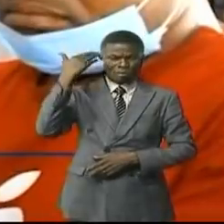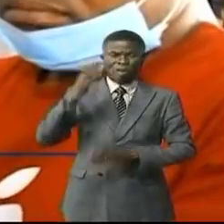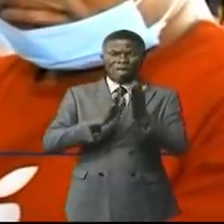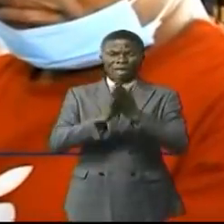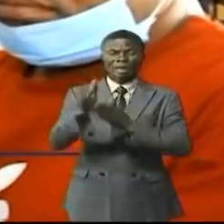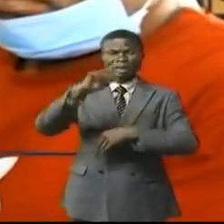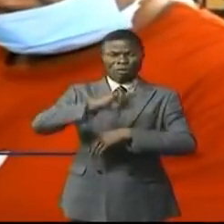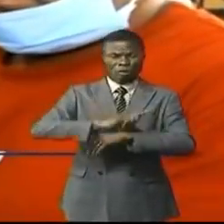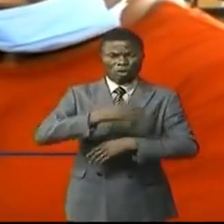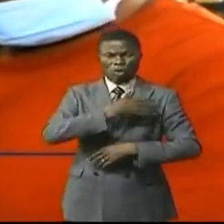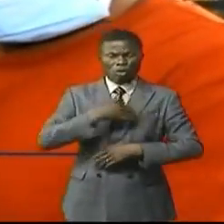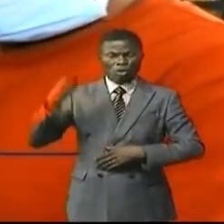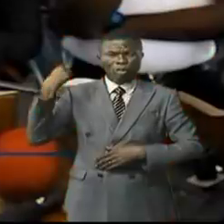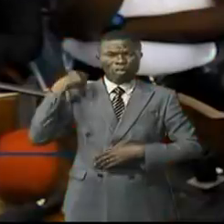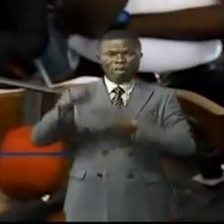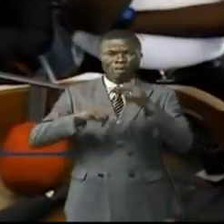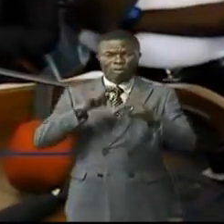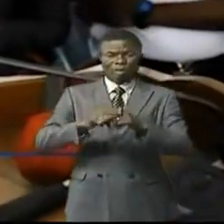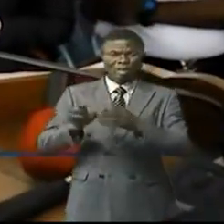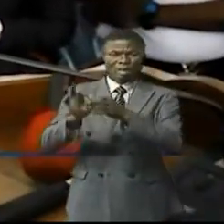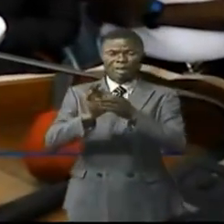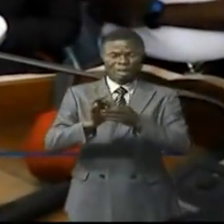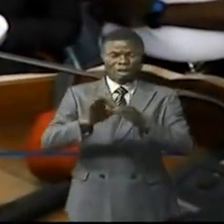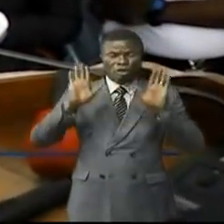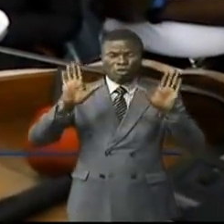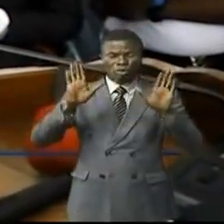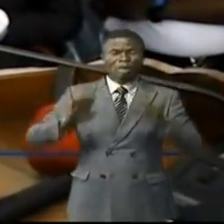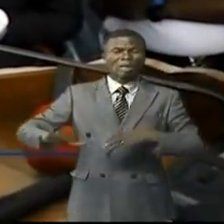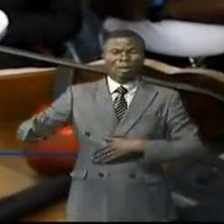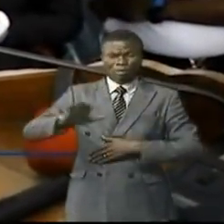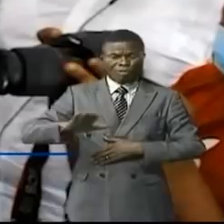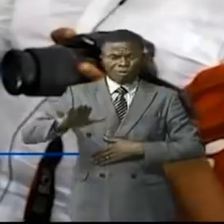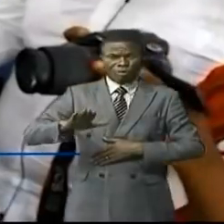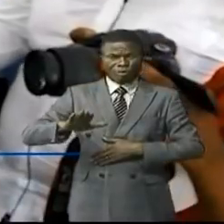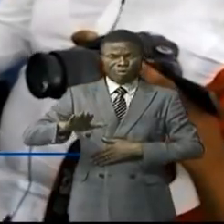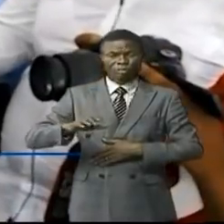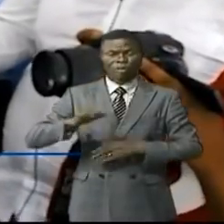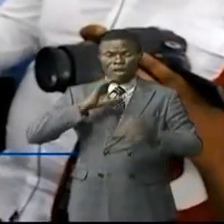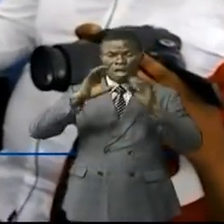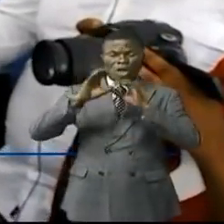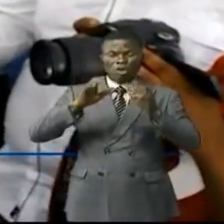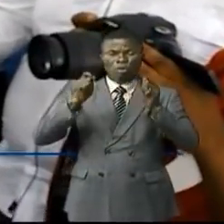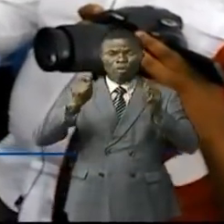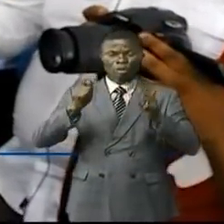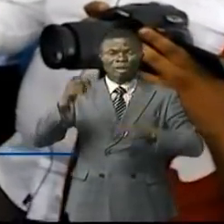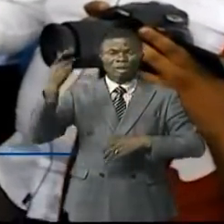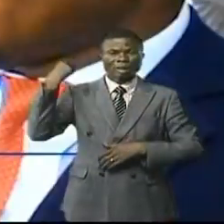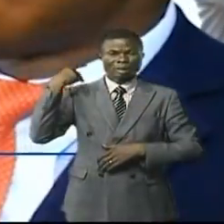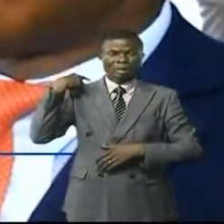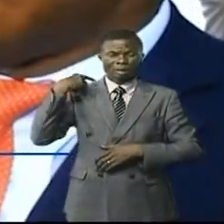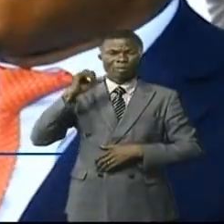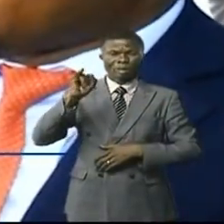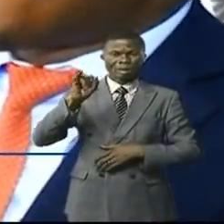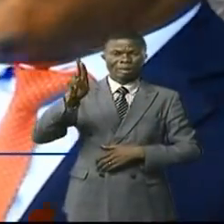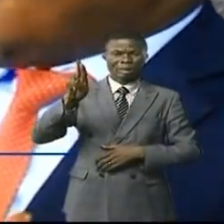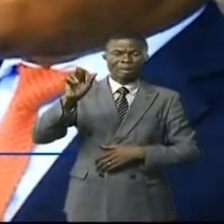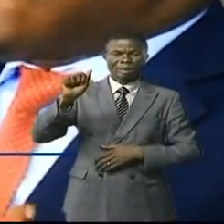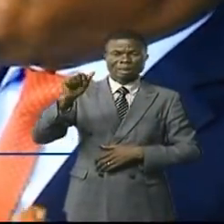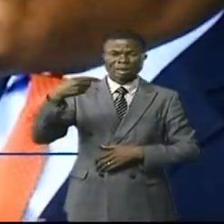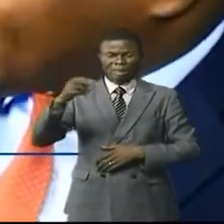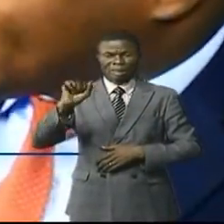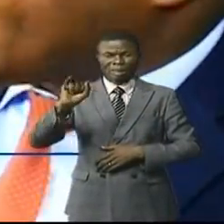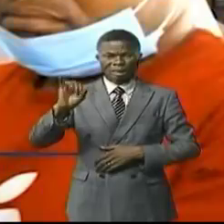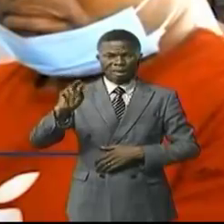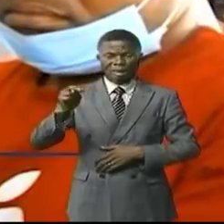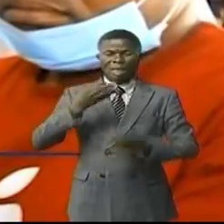jours. Au nom des députés nationaux de l'Union sacrée de la Nation, dans cette brève communication à la presse, l'honorable Irachan Gratien de Saint-Nicolas